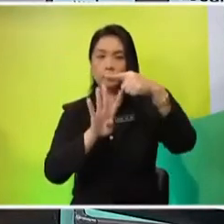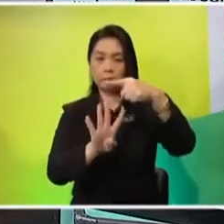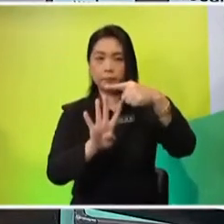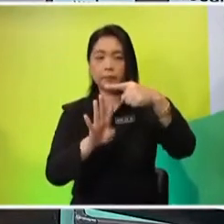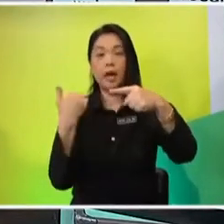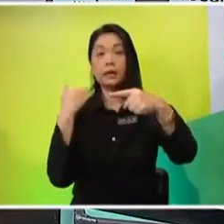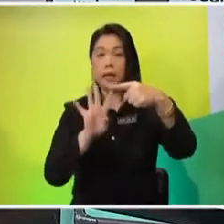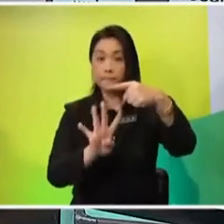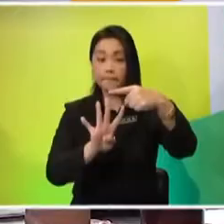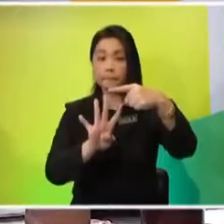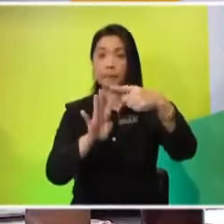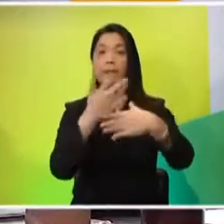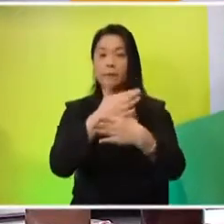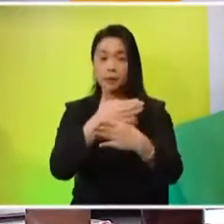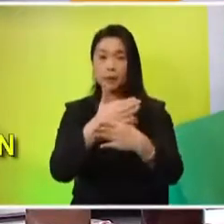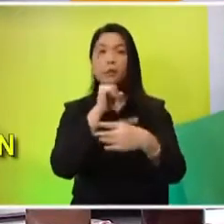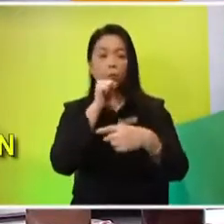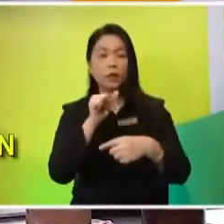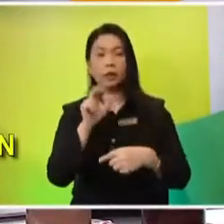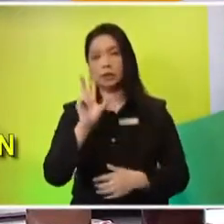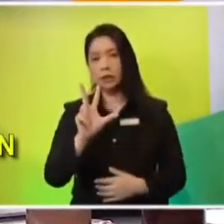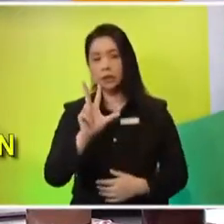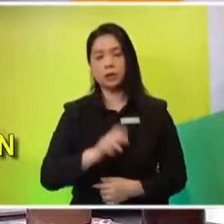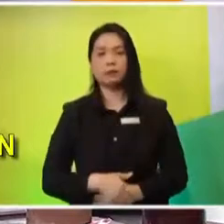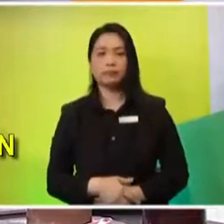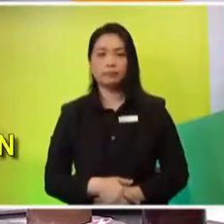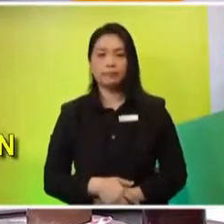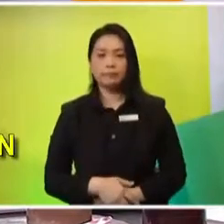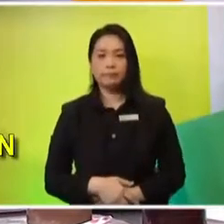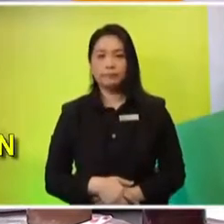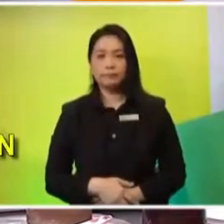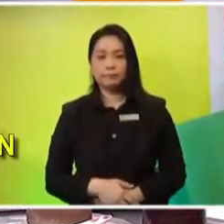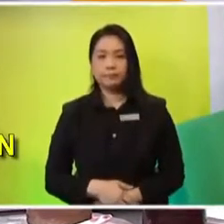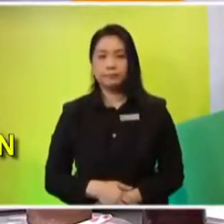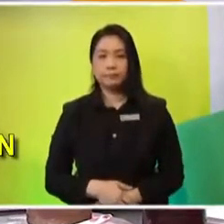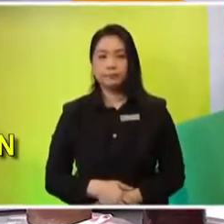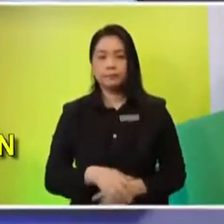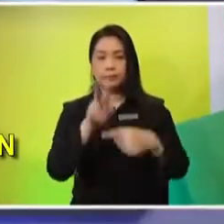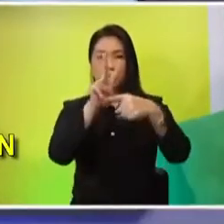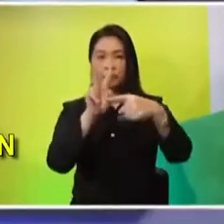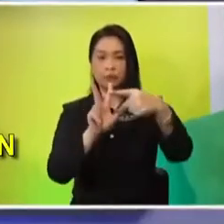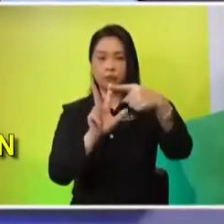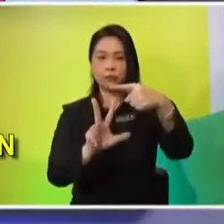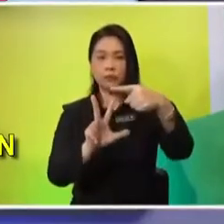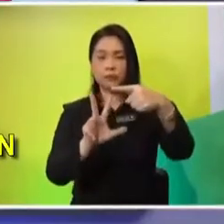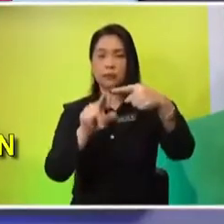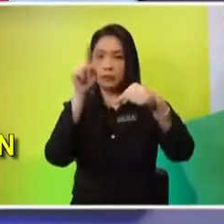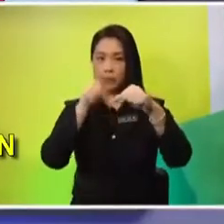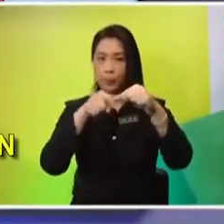4 bahagian. Ya, bukannya betul. 3. Betul kan, cikgu? Betul, Mira. 2/3 ni tidak boleh dengan wafer